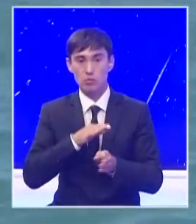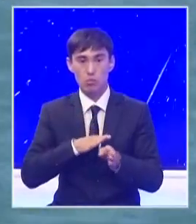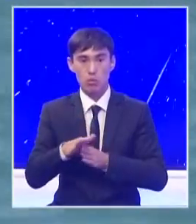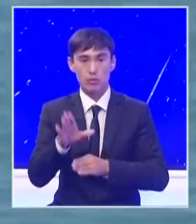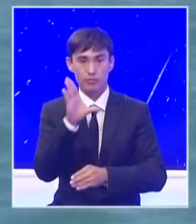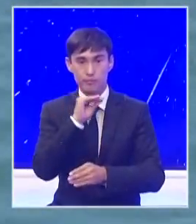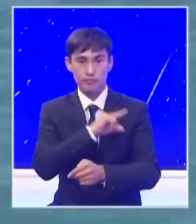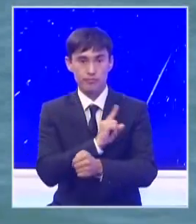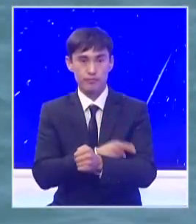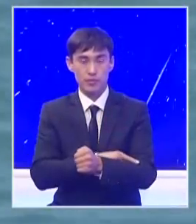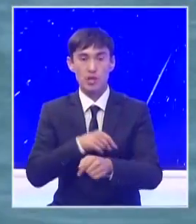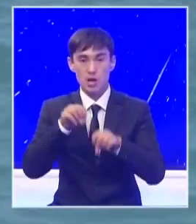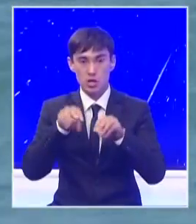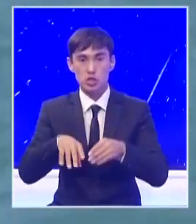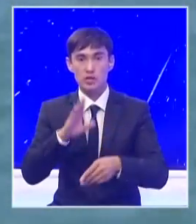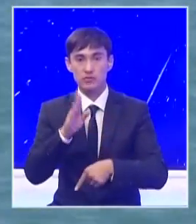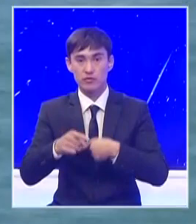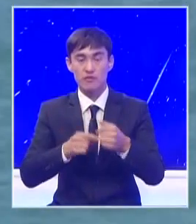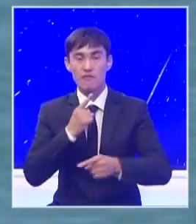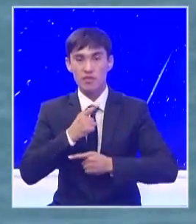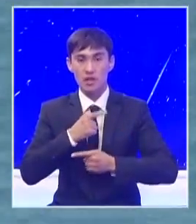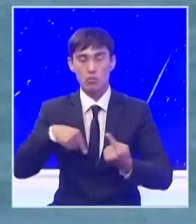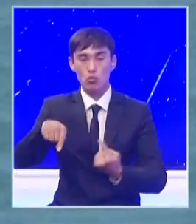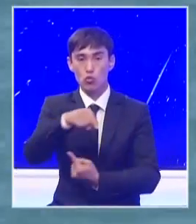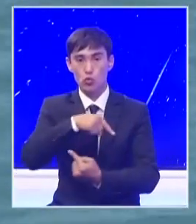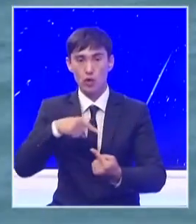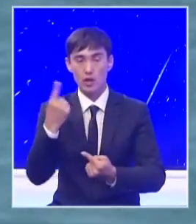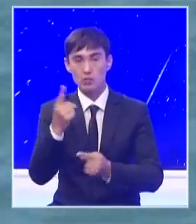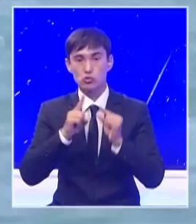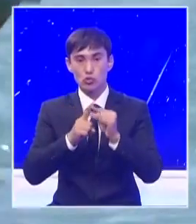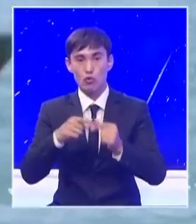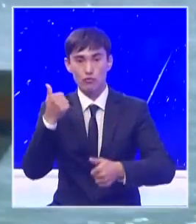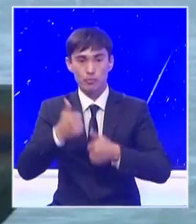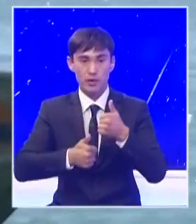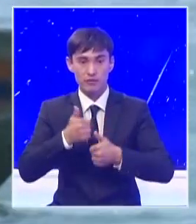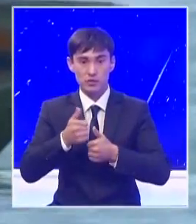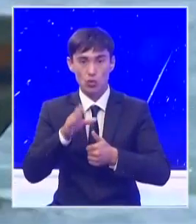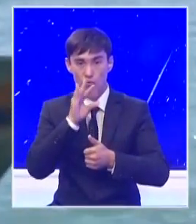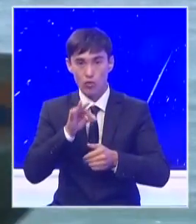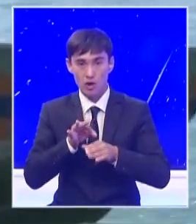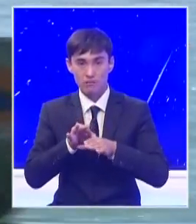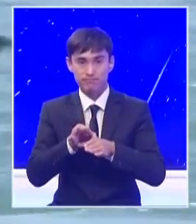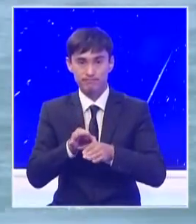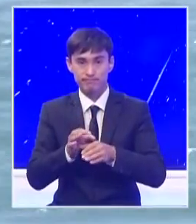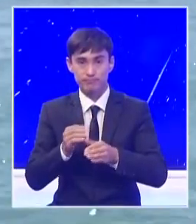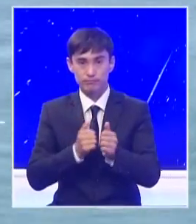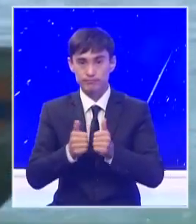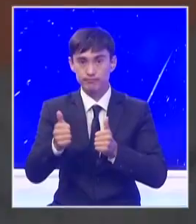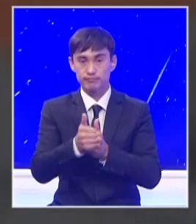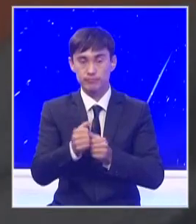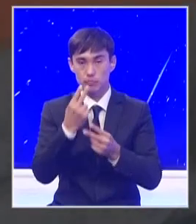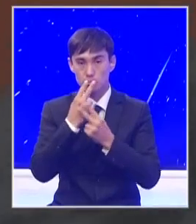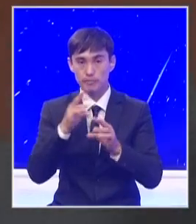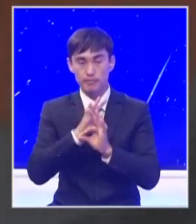сил и для основного решающего рывка в финальном круге. Одним словом, борьбу за первенство он вел, как говорится, образцово-показательно.